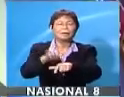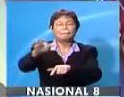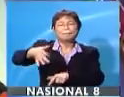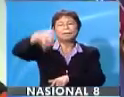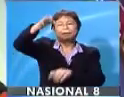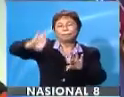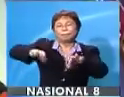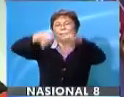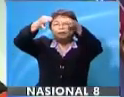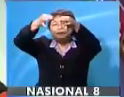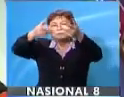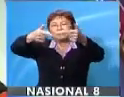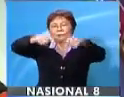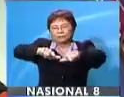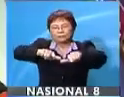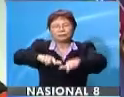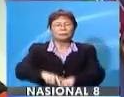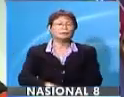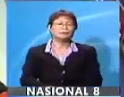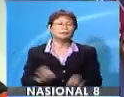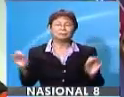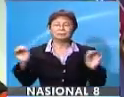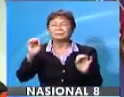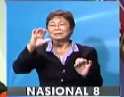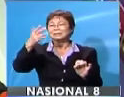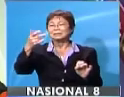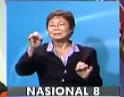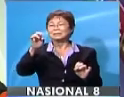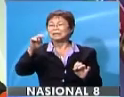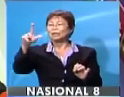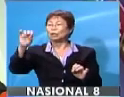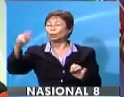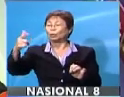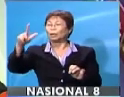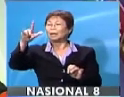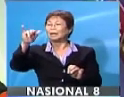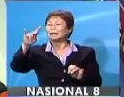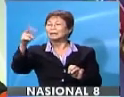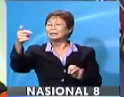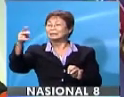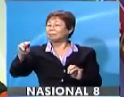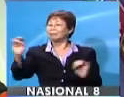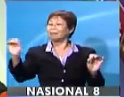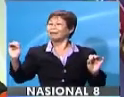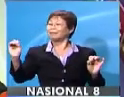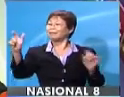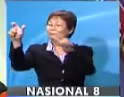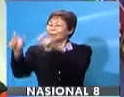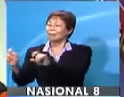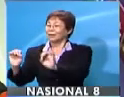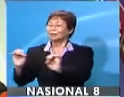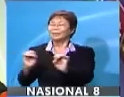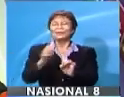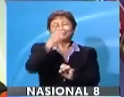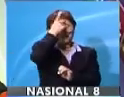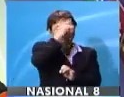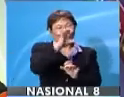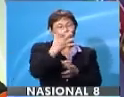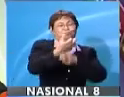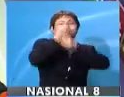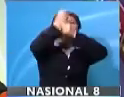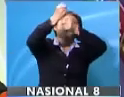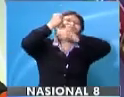Paris. Tanpa kehadiran Chen Long dan Lin Dan, peluang terbuka luas buat Chong Wei untuk menjuarai kejohanan Super Siri